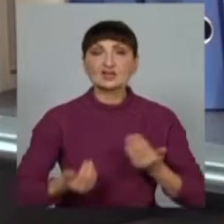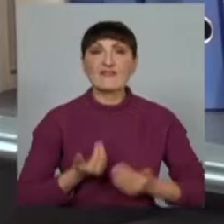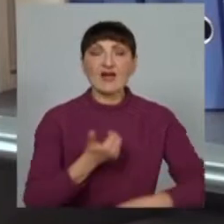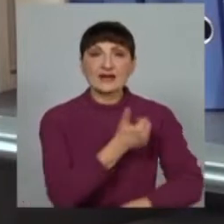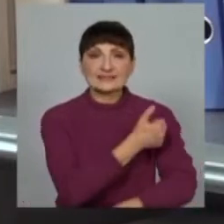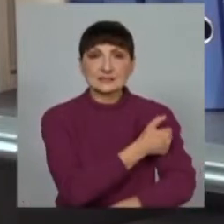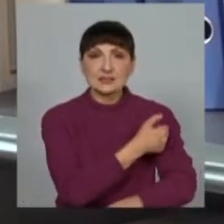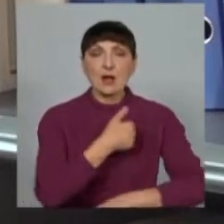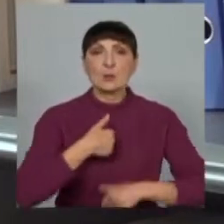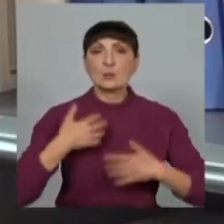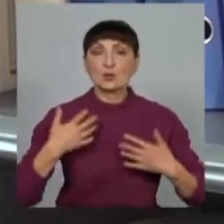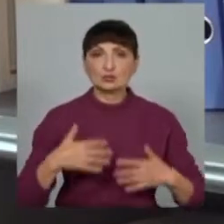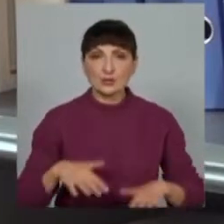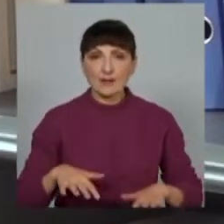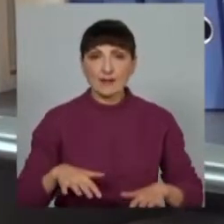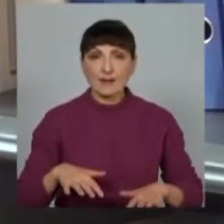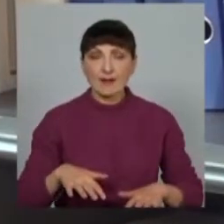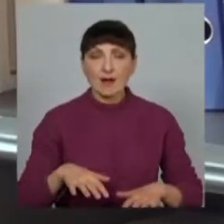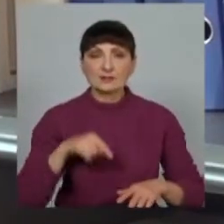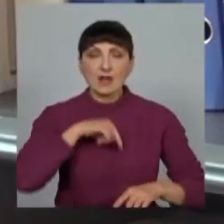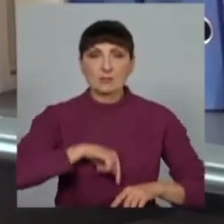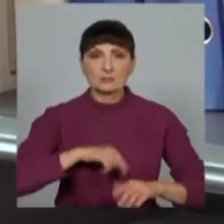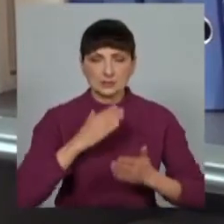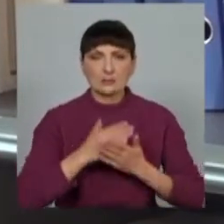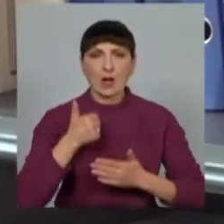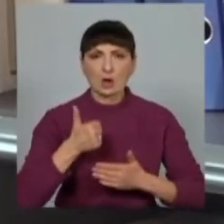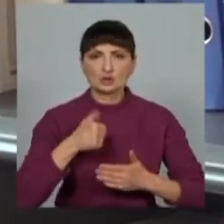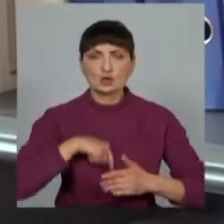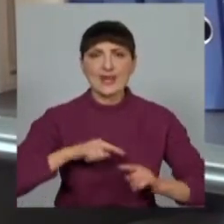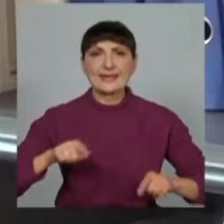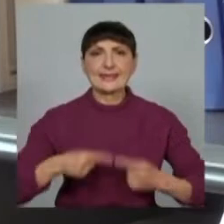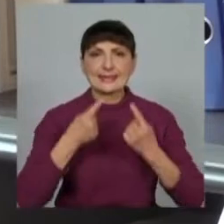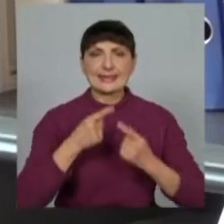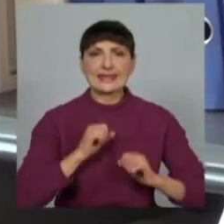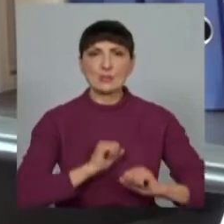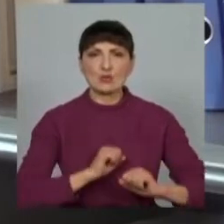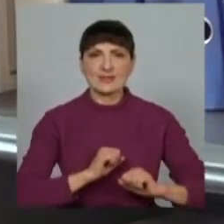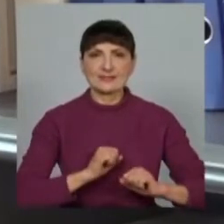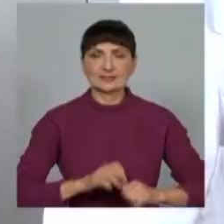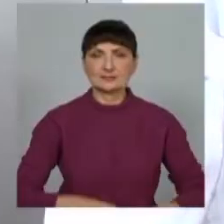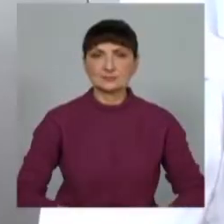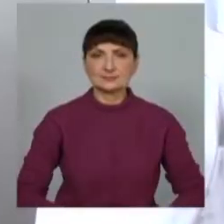мы уже такую основу создаем, чтобы он хорошо сформировался неживыми вакцинами.